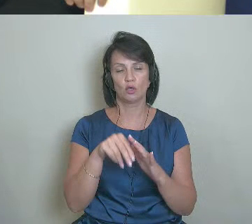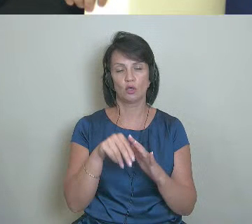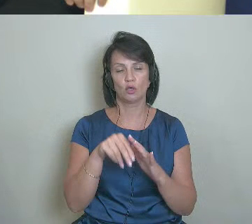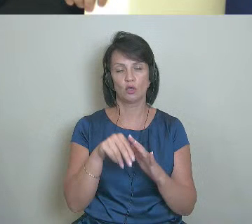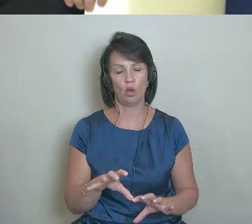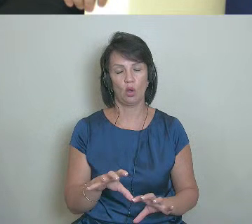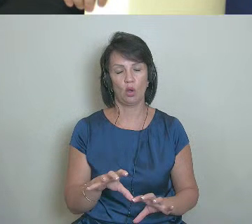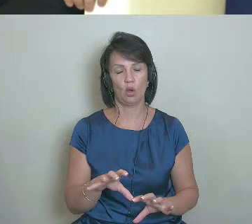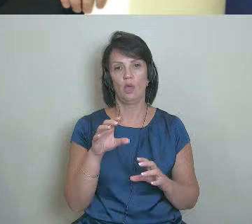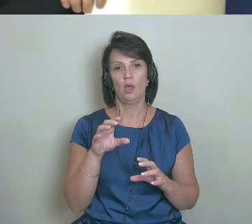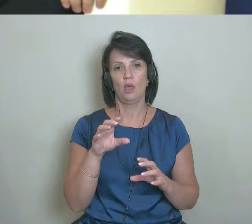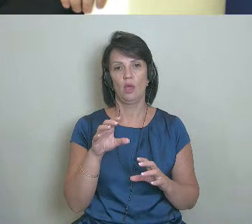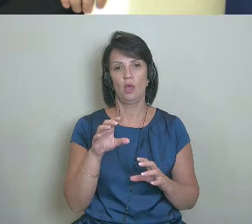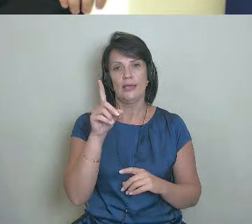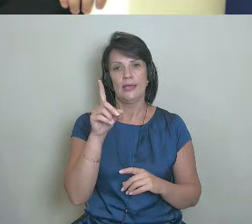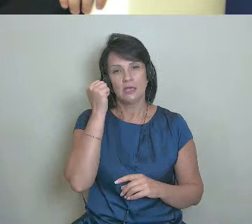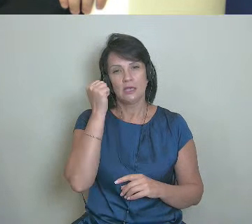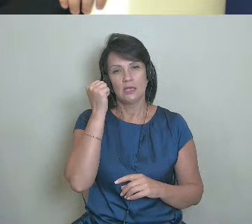законодавство, нове,